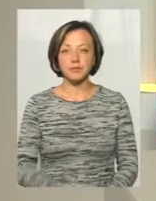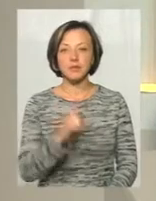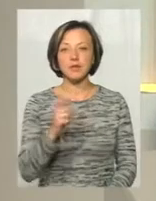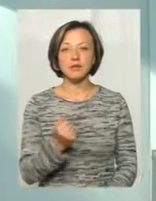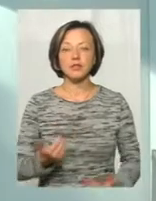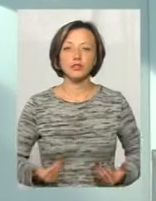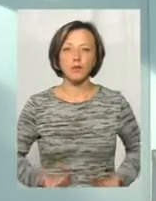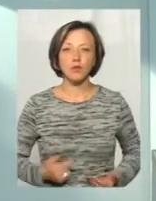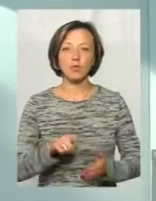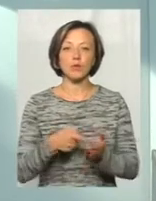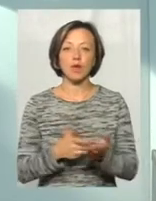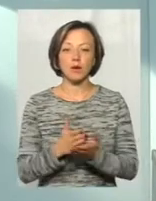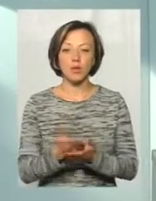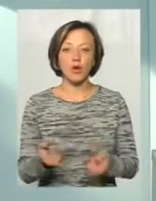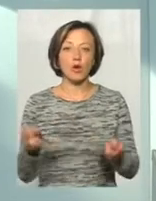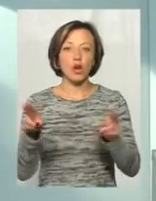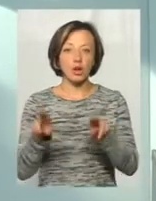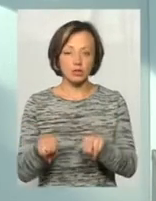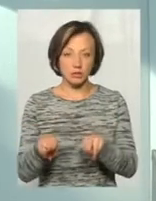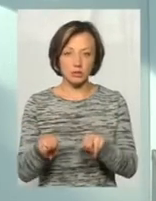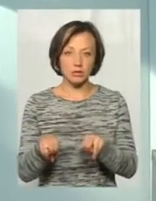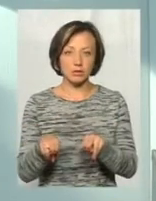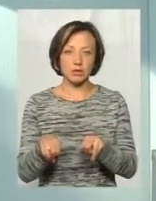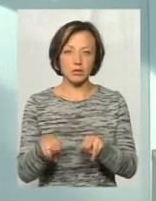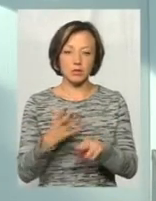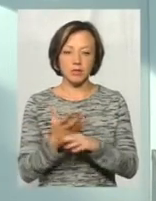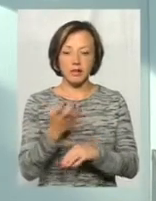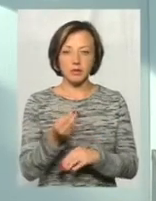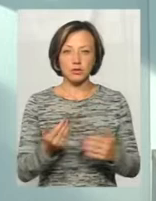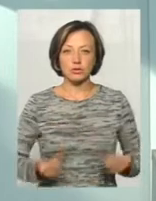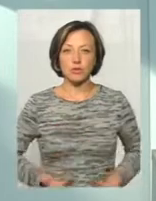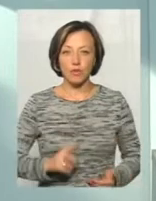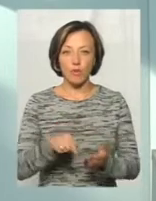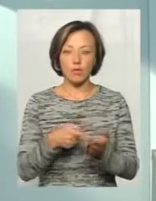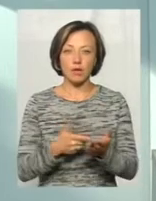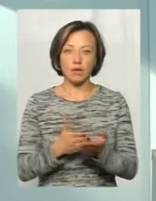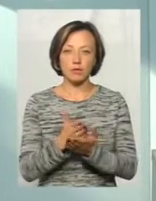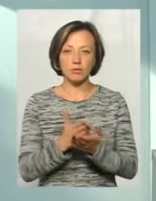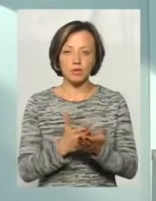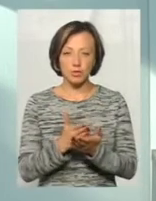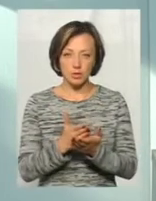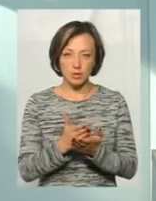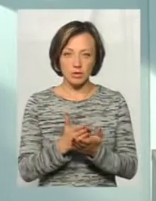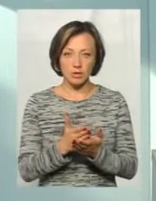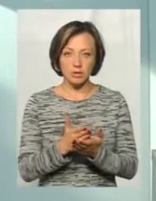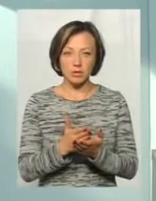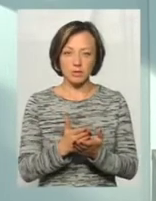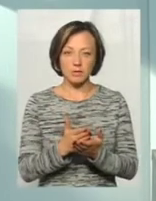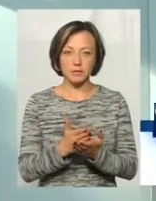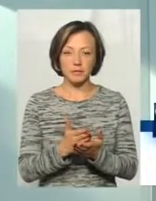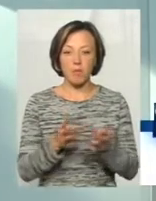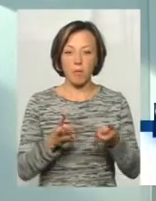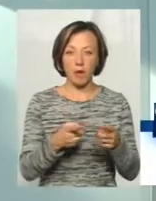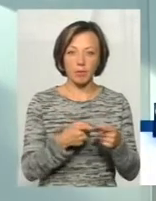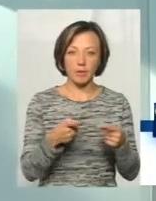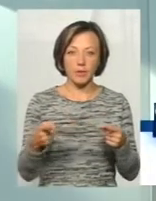житлово-комунальні послуги. Все решта, от, скажімо так, плата за житлово-комунальні послуги в межах соціальних норм, до прикладу, в опалювальний період